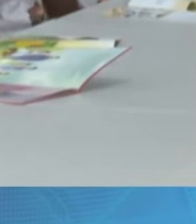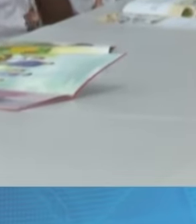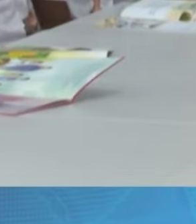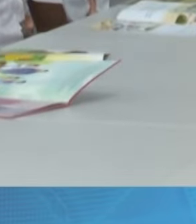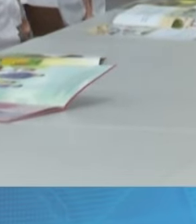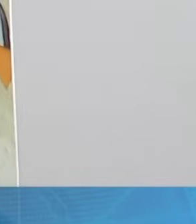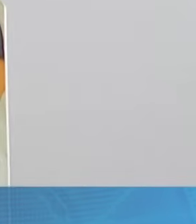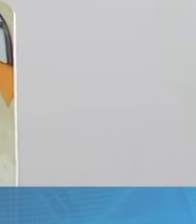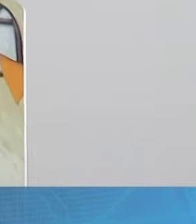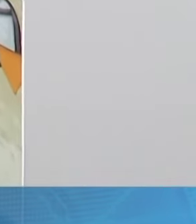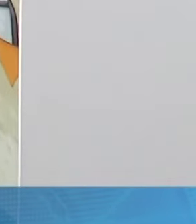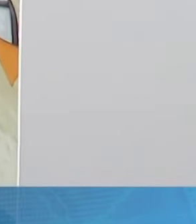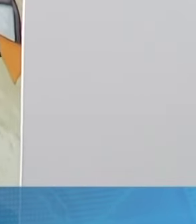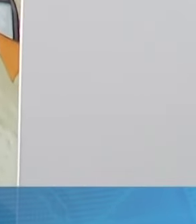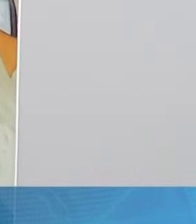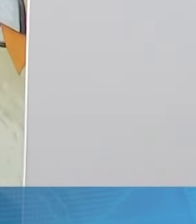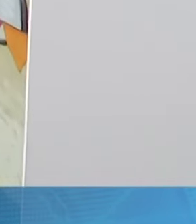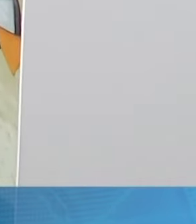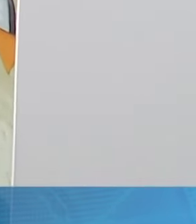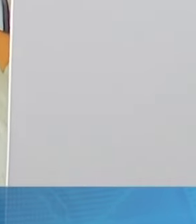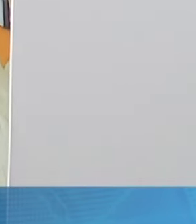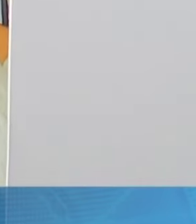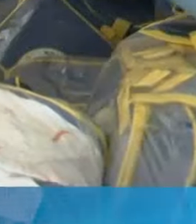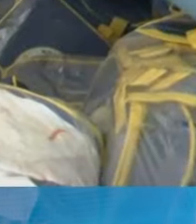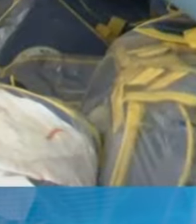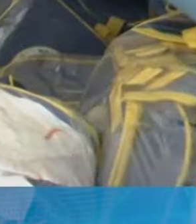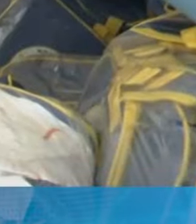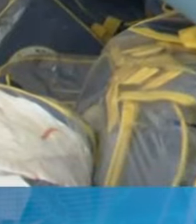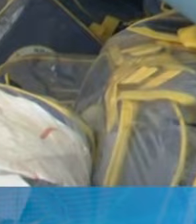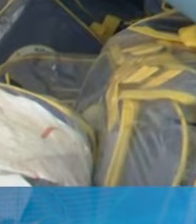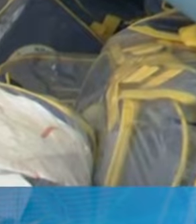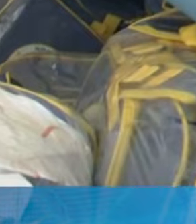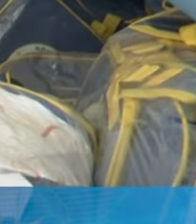000 kits scolaires au profit des écoliers de Côte d'Ivoire.